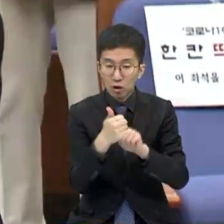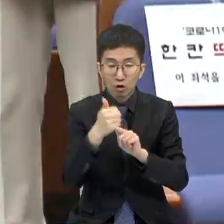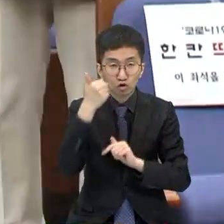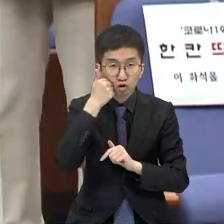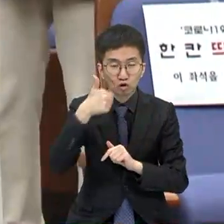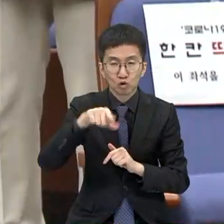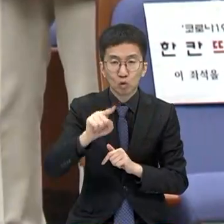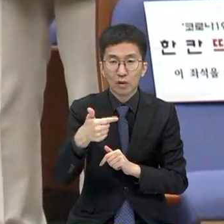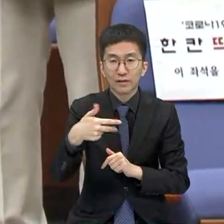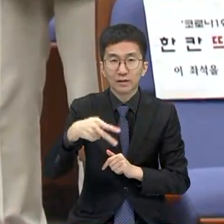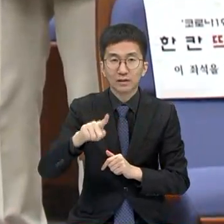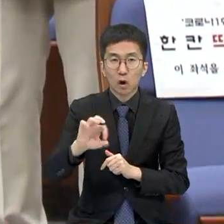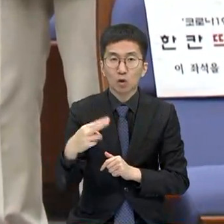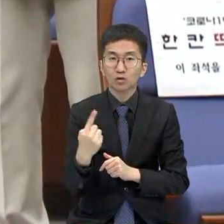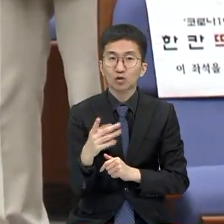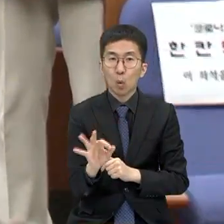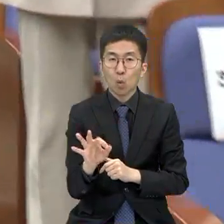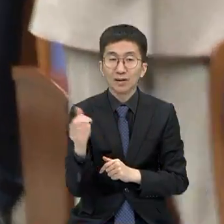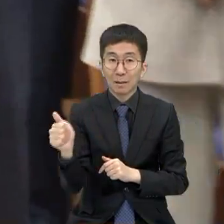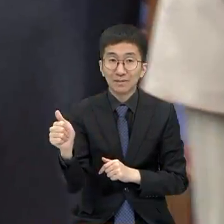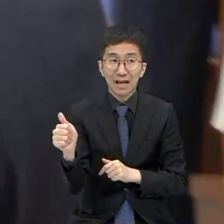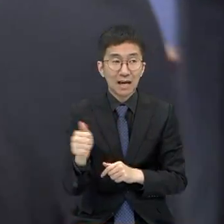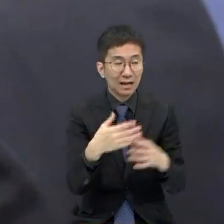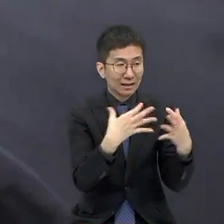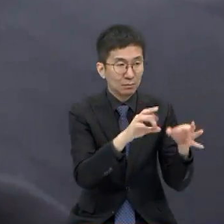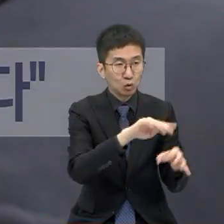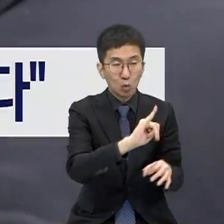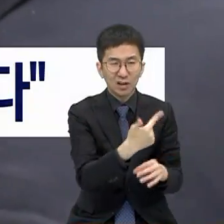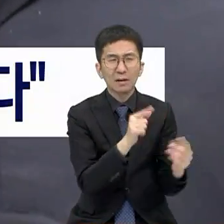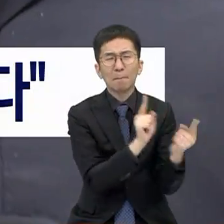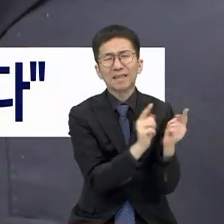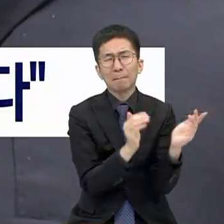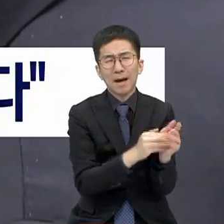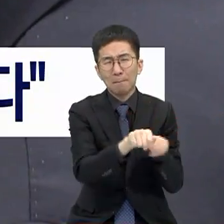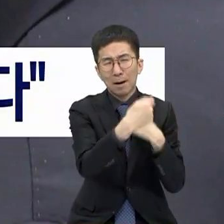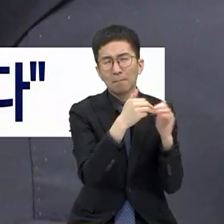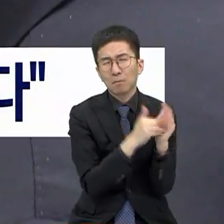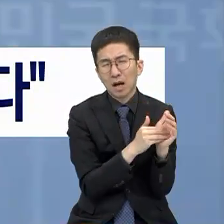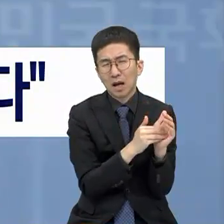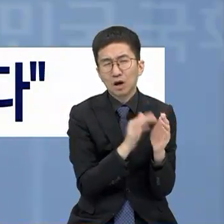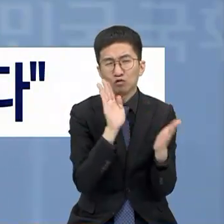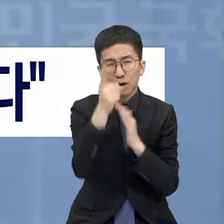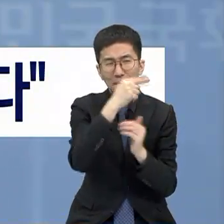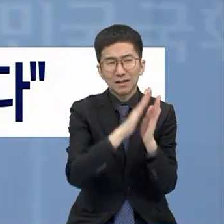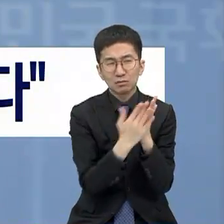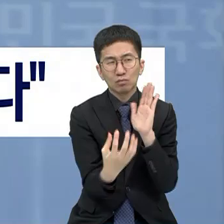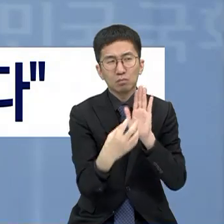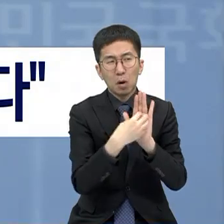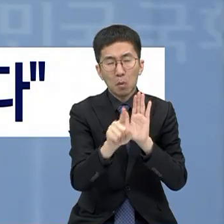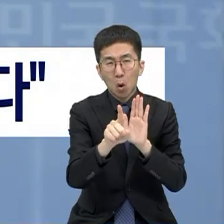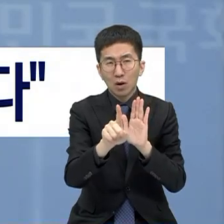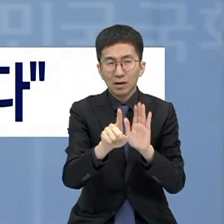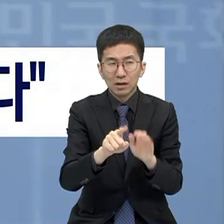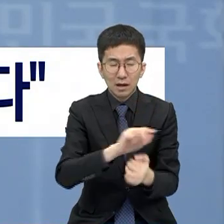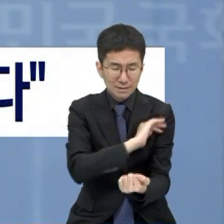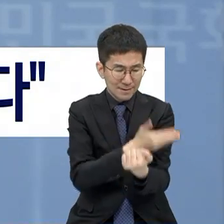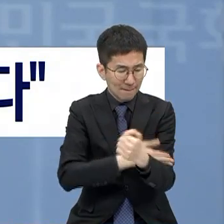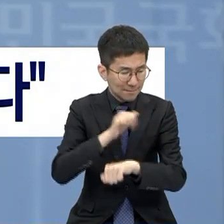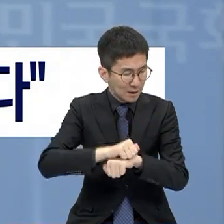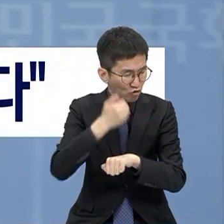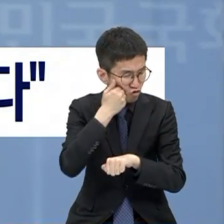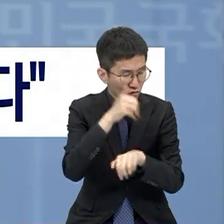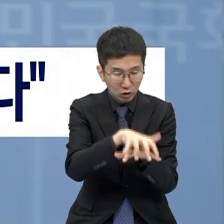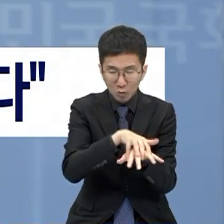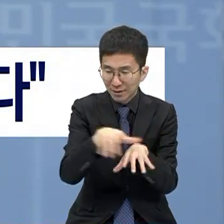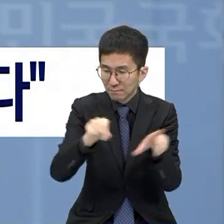권성동 의원이 오늘 김 전 위원장과 식사를 했는데 식사 후 자신의 SNS에 원점에서 실력 위주의 조직을